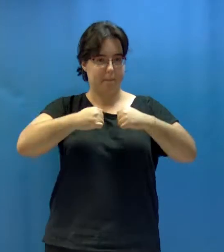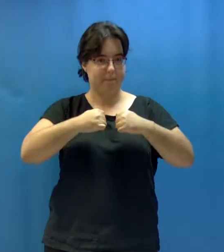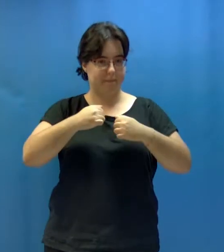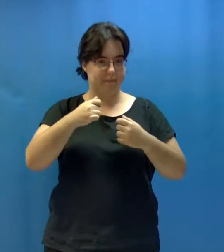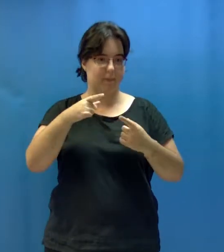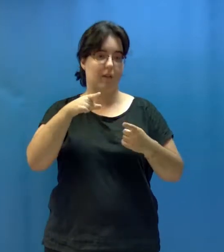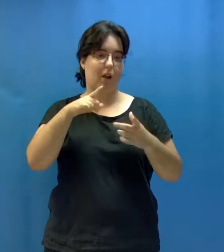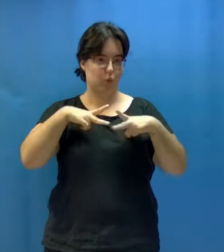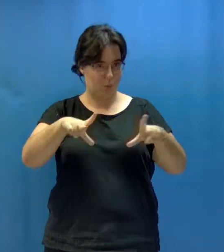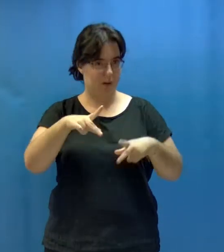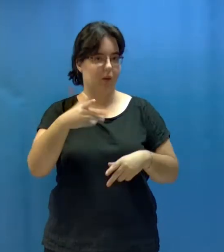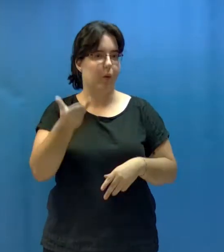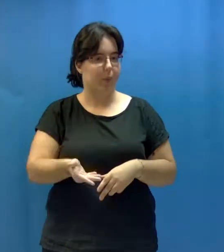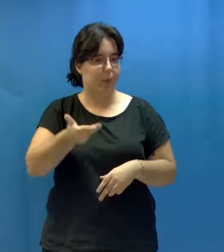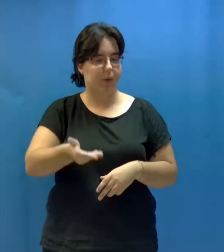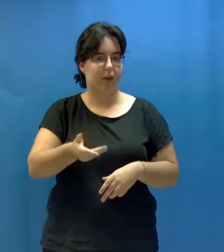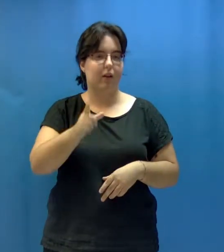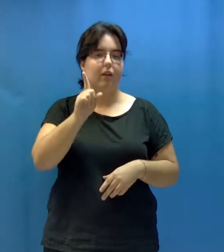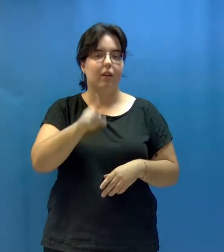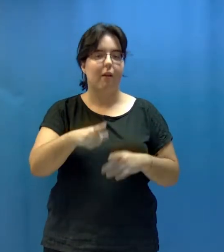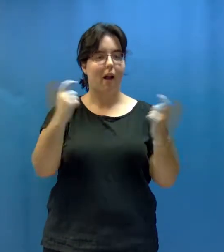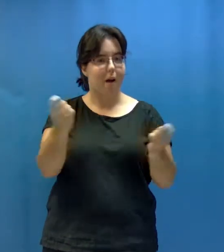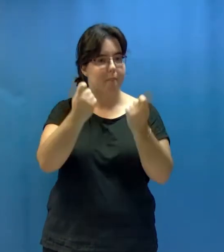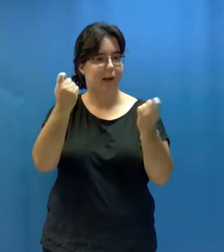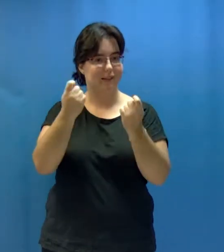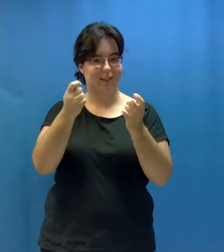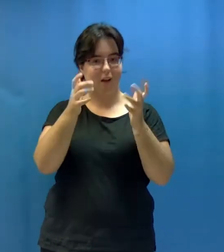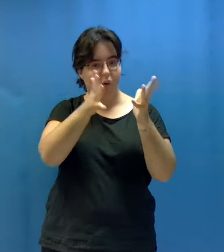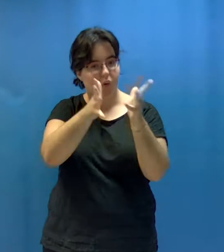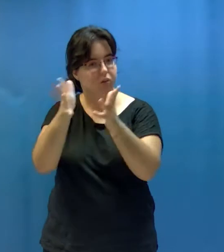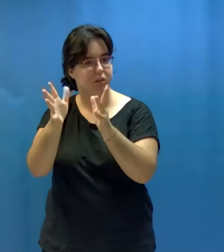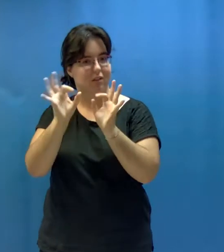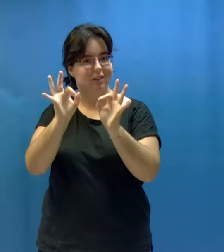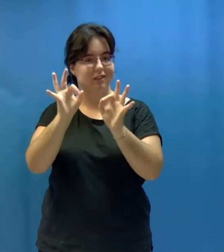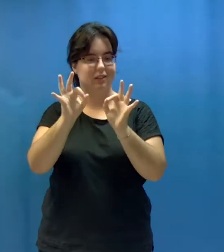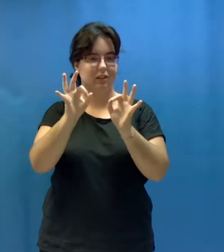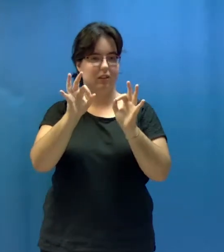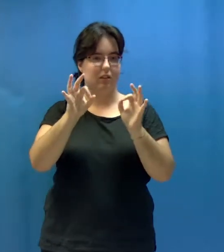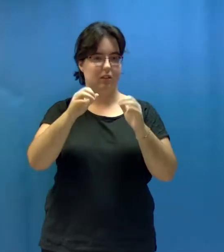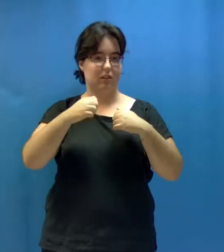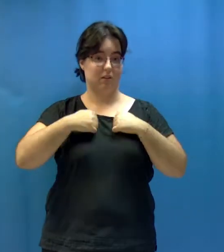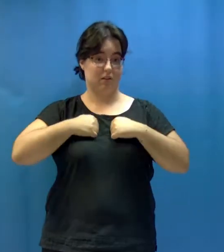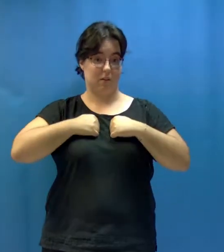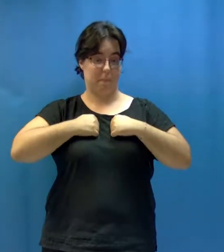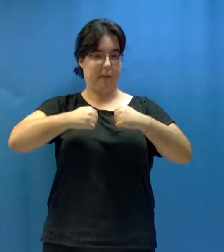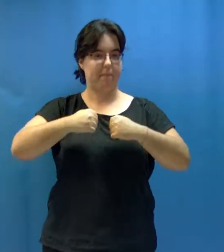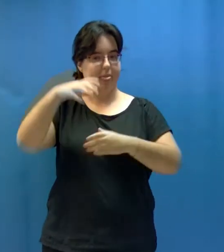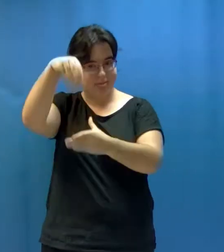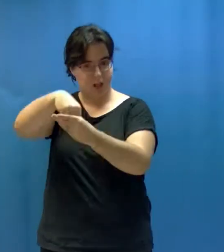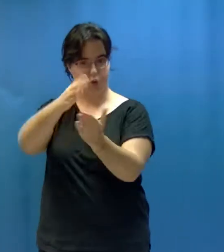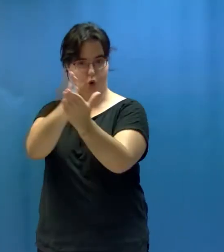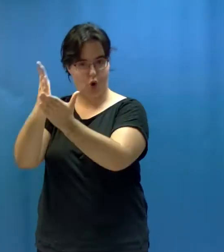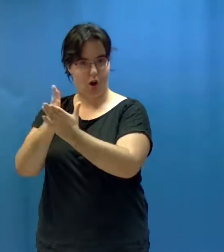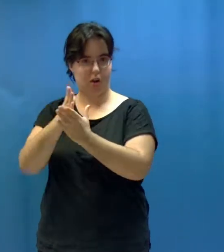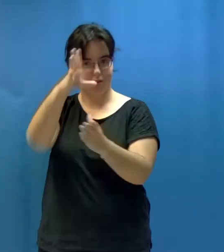de formació, aquesta campanya, sinó que parla també de recomanar la col·locació de desfibriladors a les escoles.